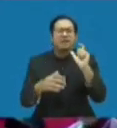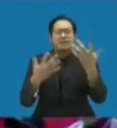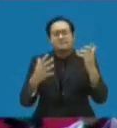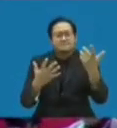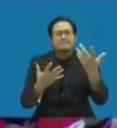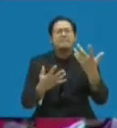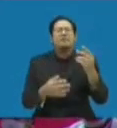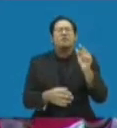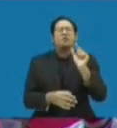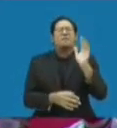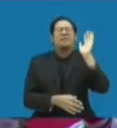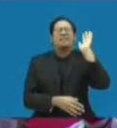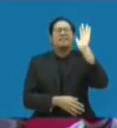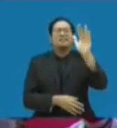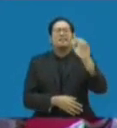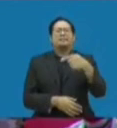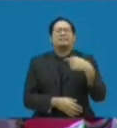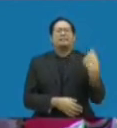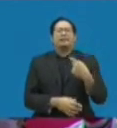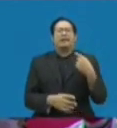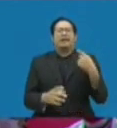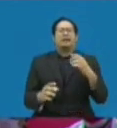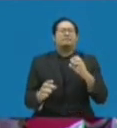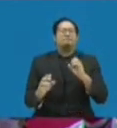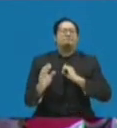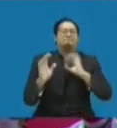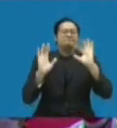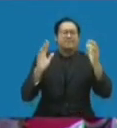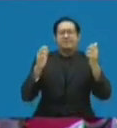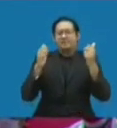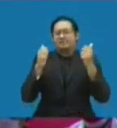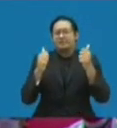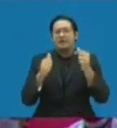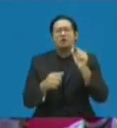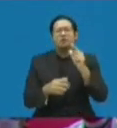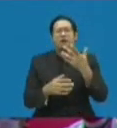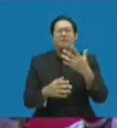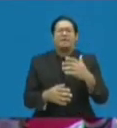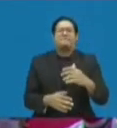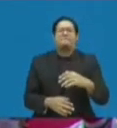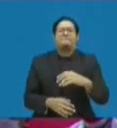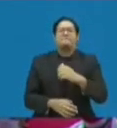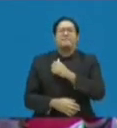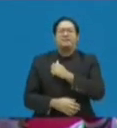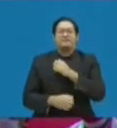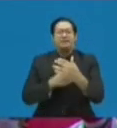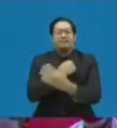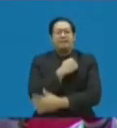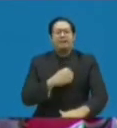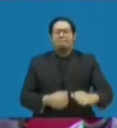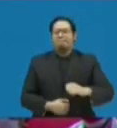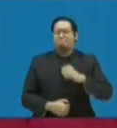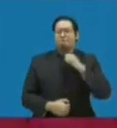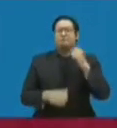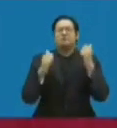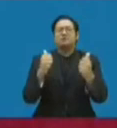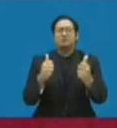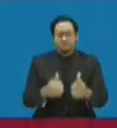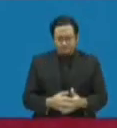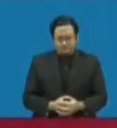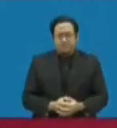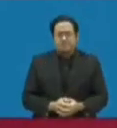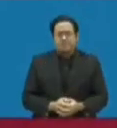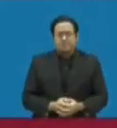bisa ikut memacu prestasi guna mengharumkan nama bangsa dan negara Hai hadirin yang saya muliakan